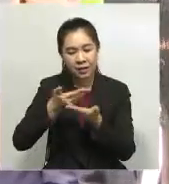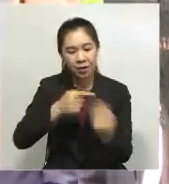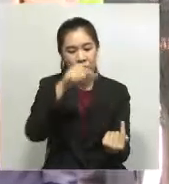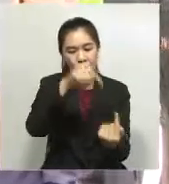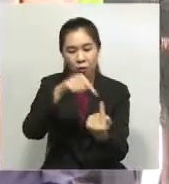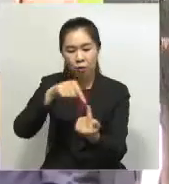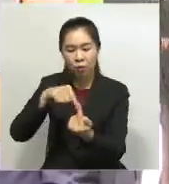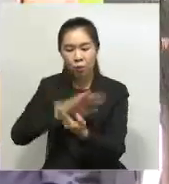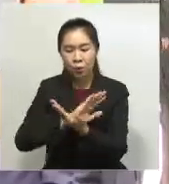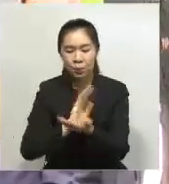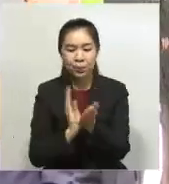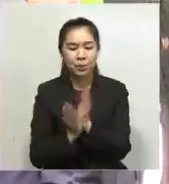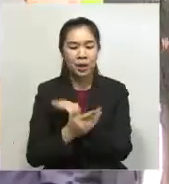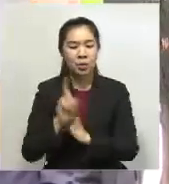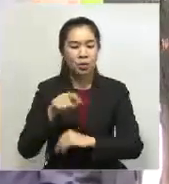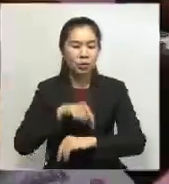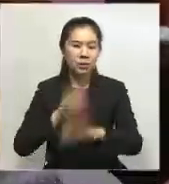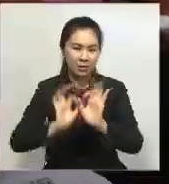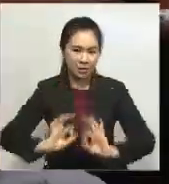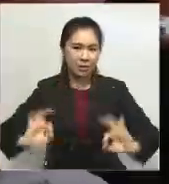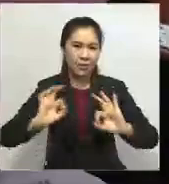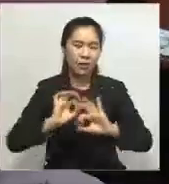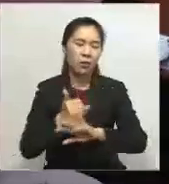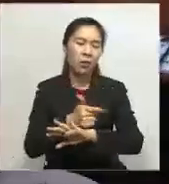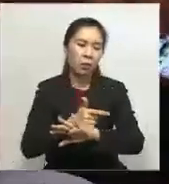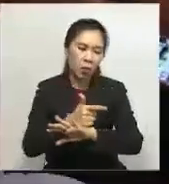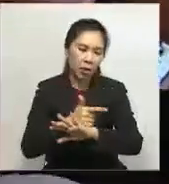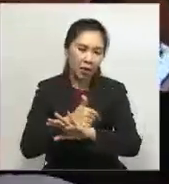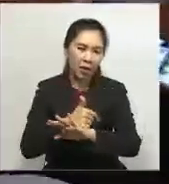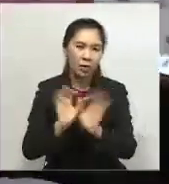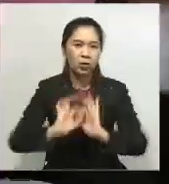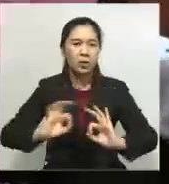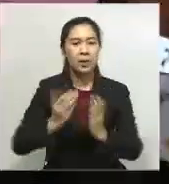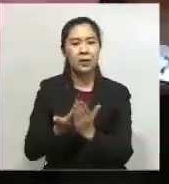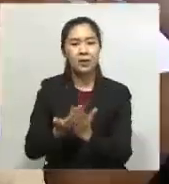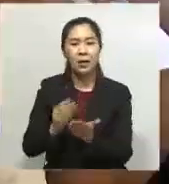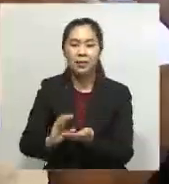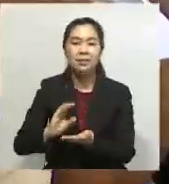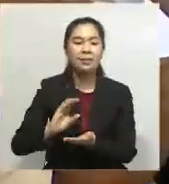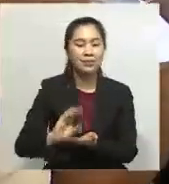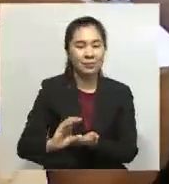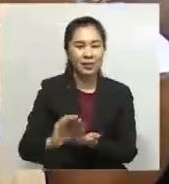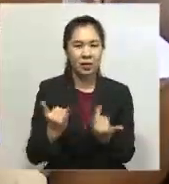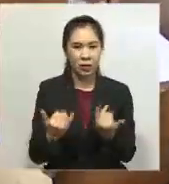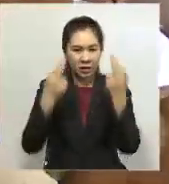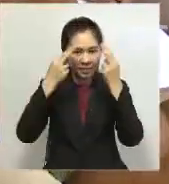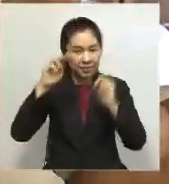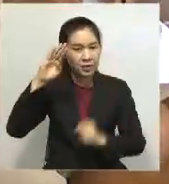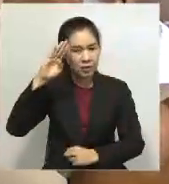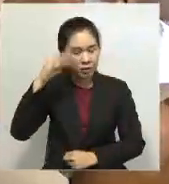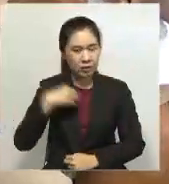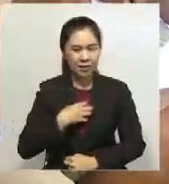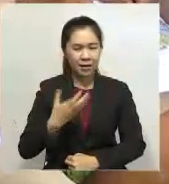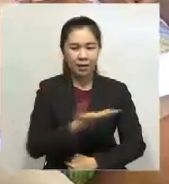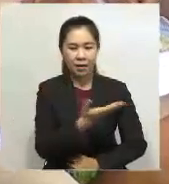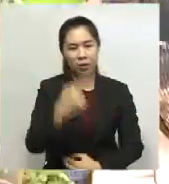ที่และการเปลี่ยนแปลงยอมรับว่าต้องใช้เวลาโดยเฉพาะการเบิกจ่ายงบประมาณวันนี้มาในนามของนายกรัฐมนตรีนะคะที่ต้องการ